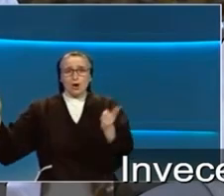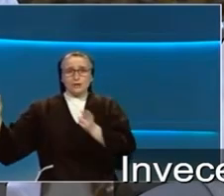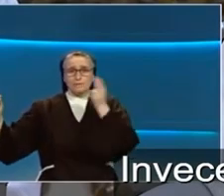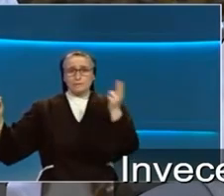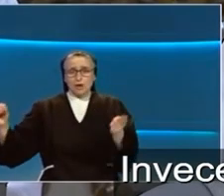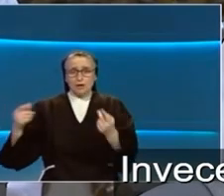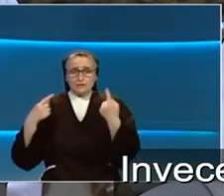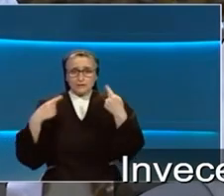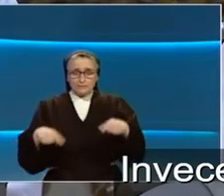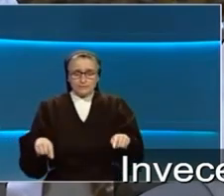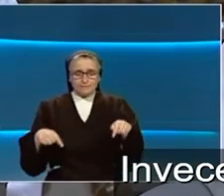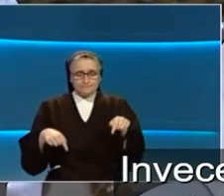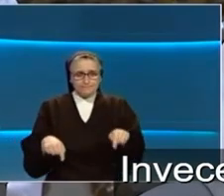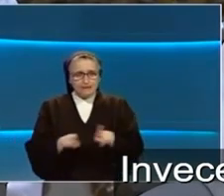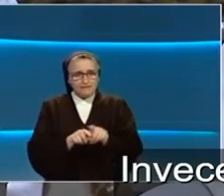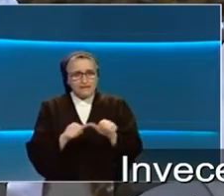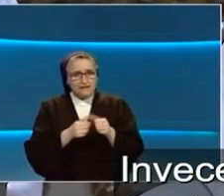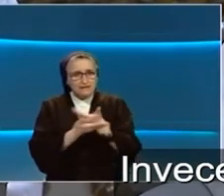형제자매 여러분, 오늘 밤